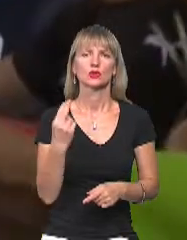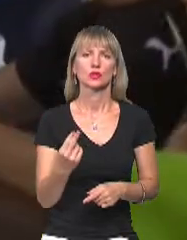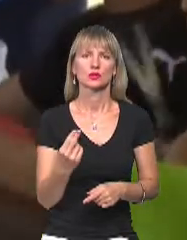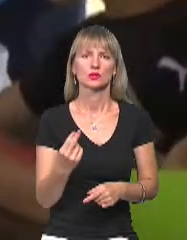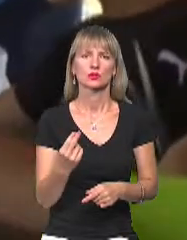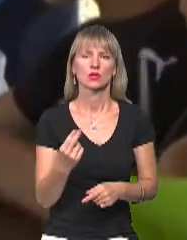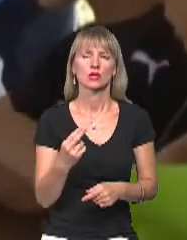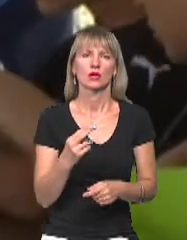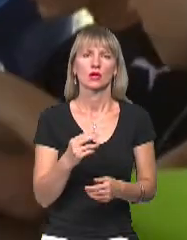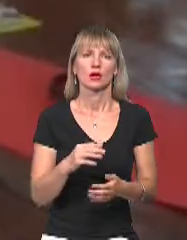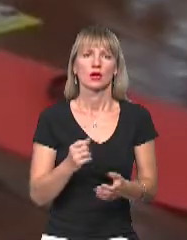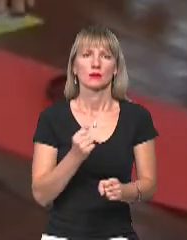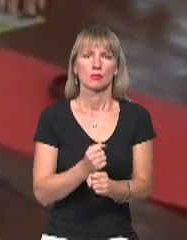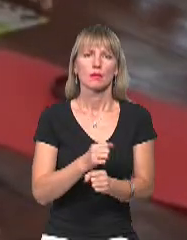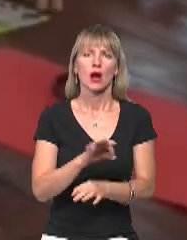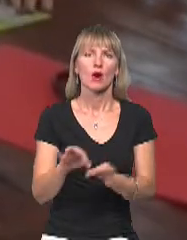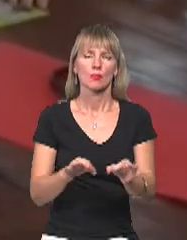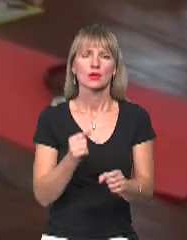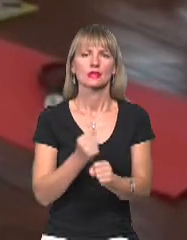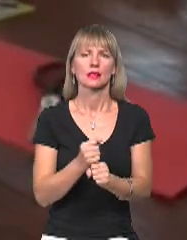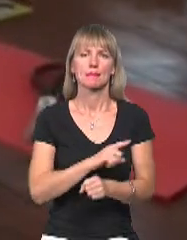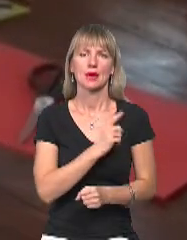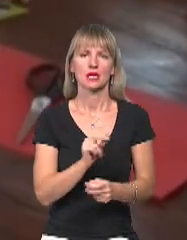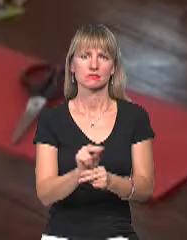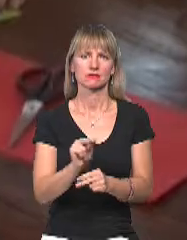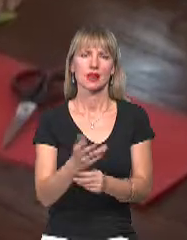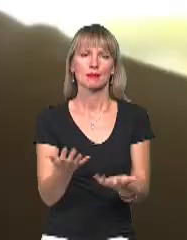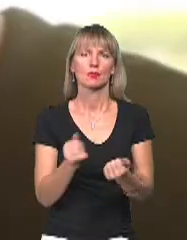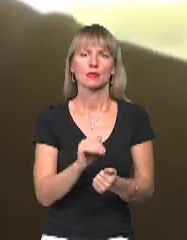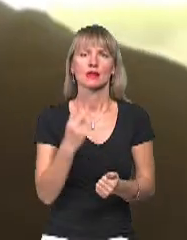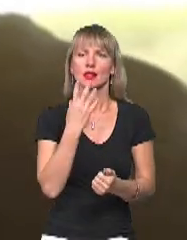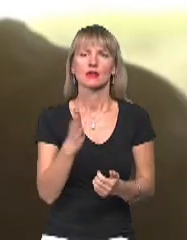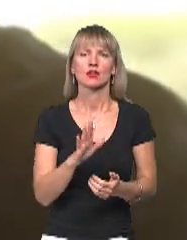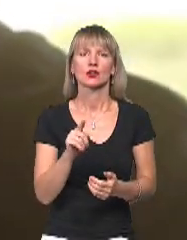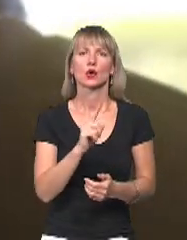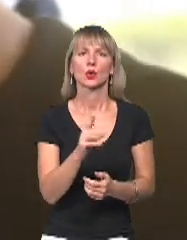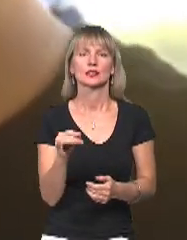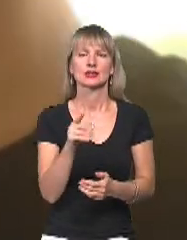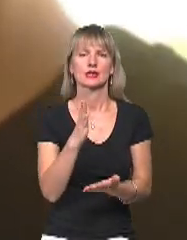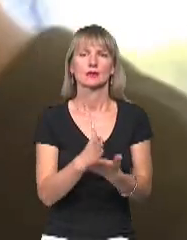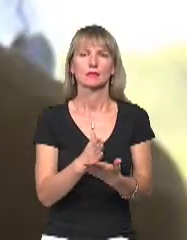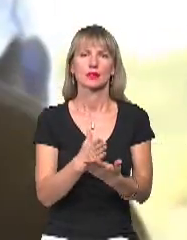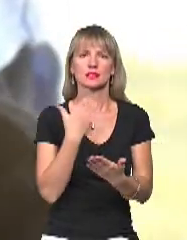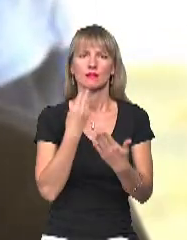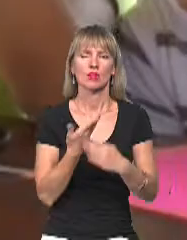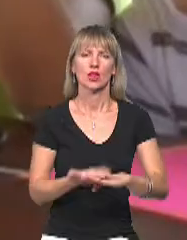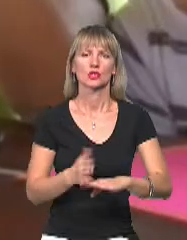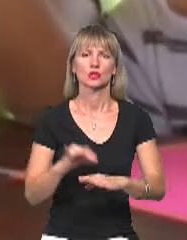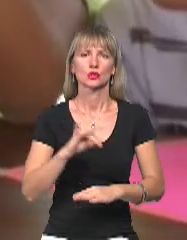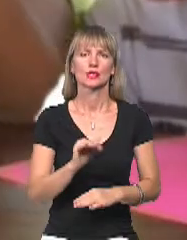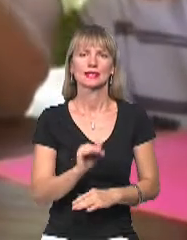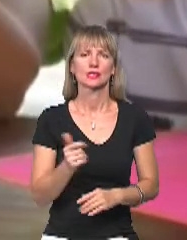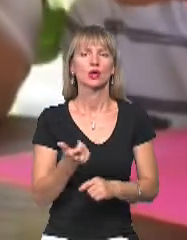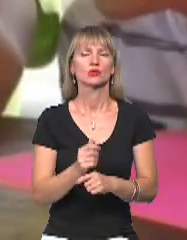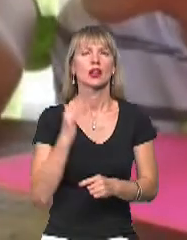педагог Ярослав Нівзоров проводить майстер-класи для прийомних дітей. Каже, не дивлячись на те, що кожен з них має свою важку історію, ці діти